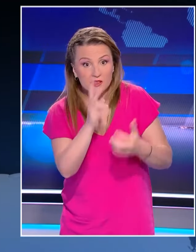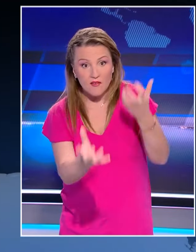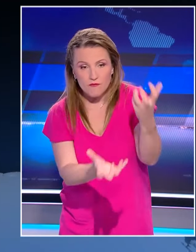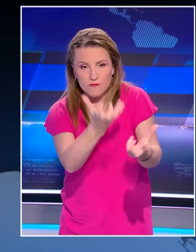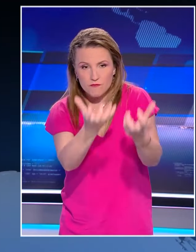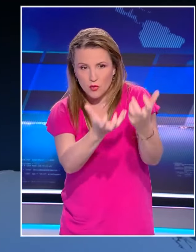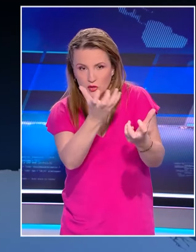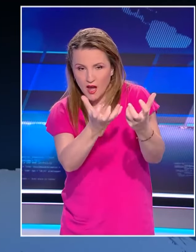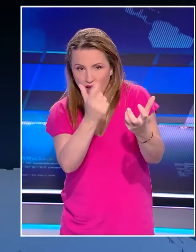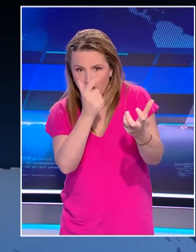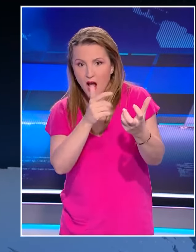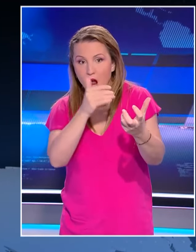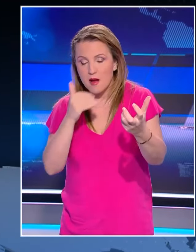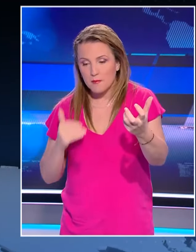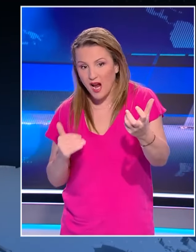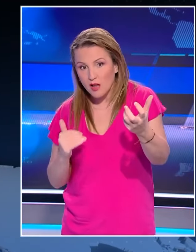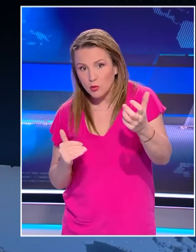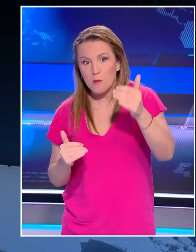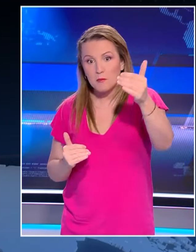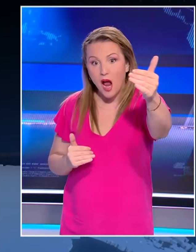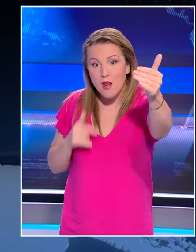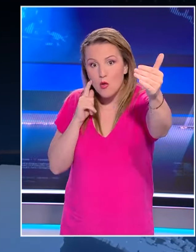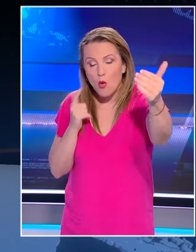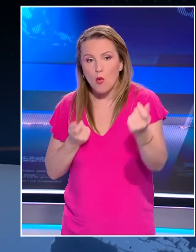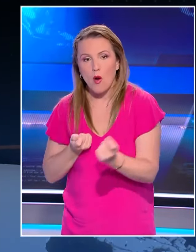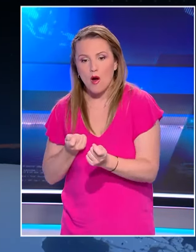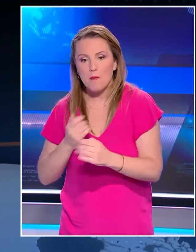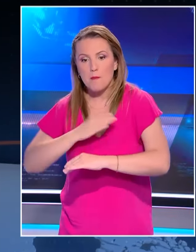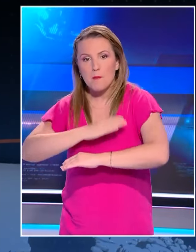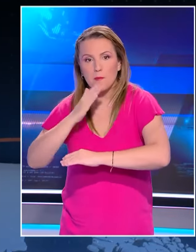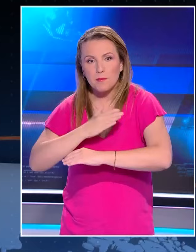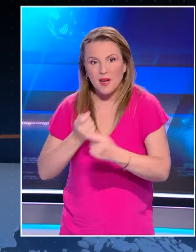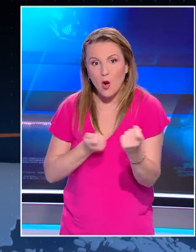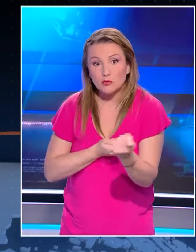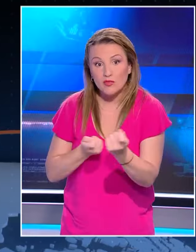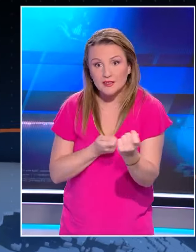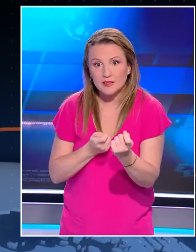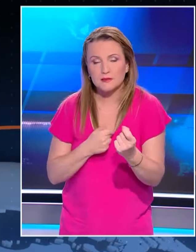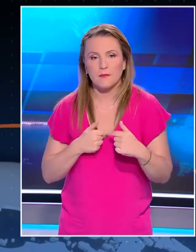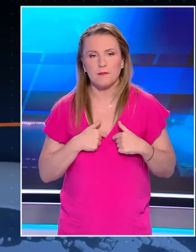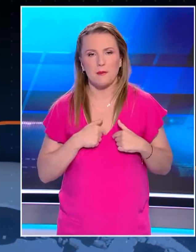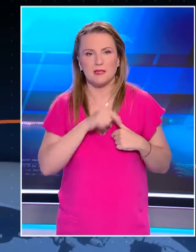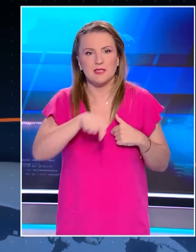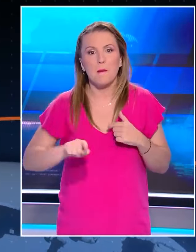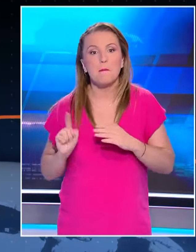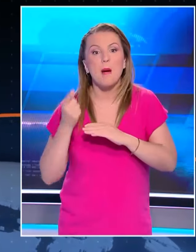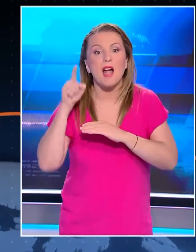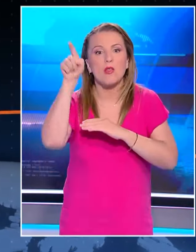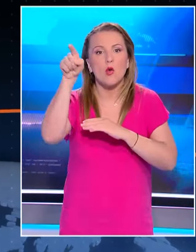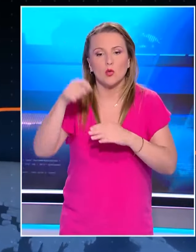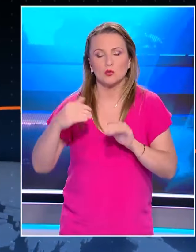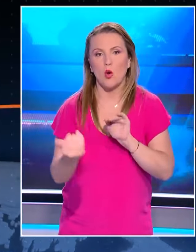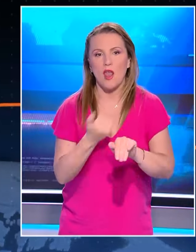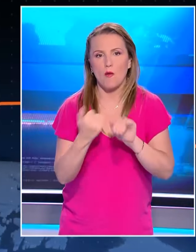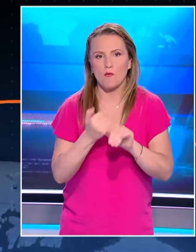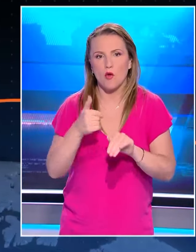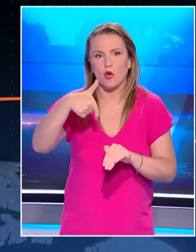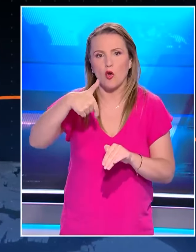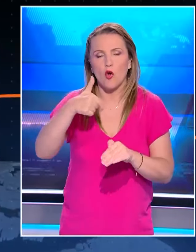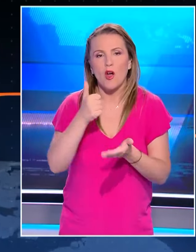στιγμή και λίγο πιο κάτω με ένα άλλο πυροσβεστικό όχημα. Έχουμε κατέβει προς τον Μαραθώνα, είμαστε στη Λεωφόρο